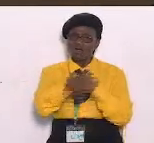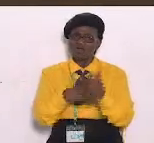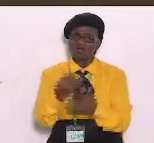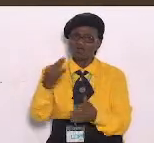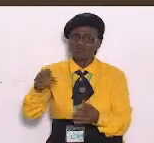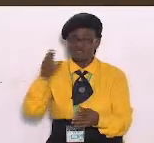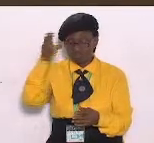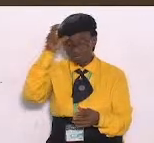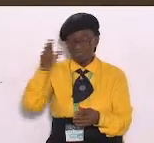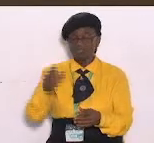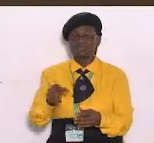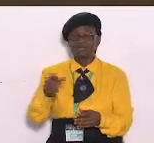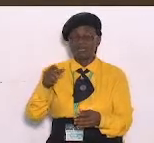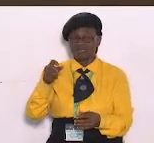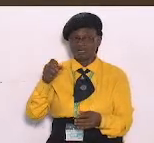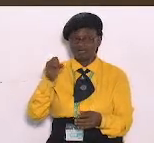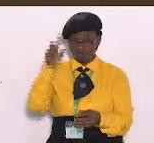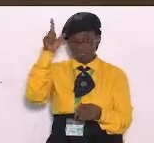prémiss